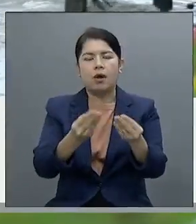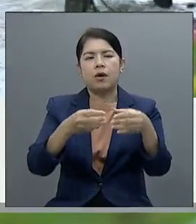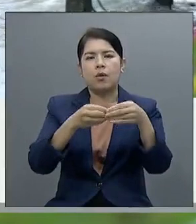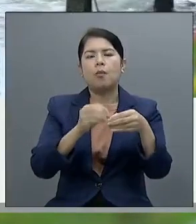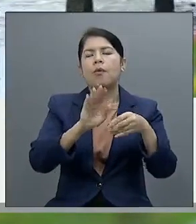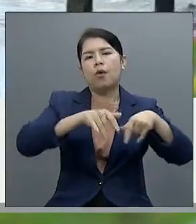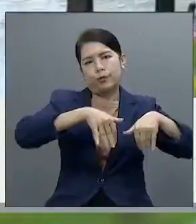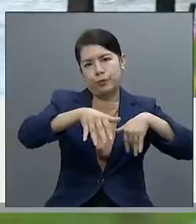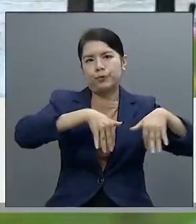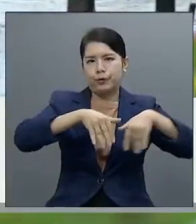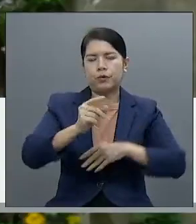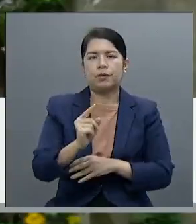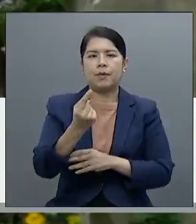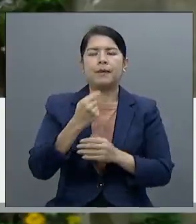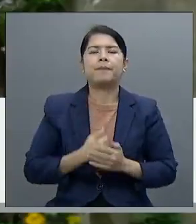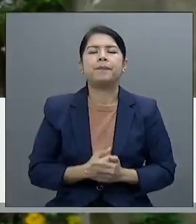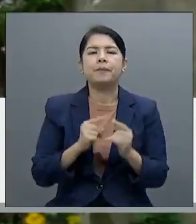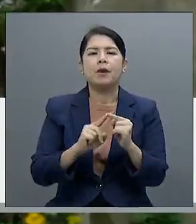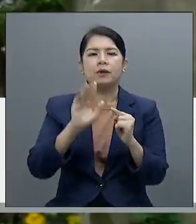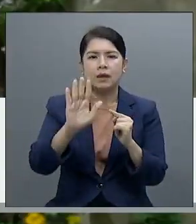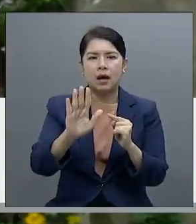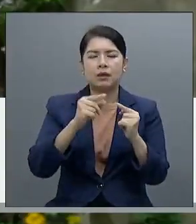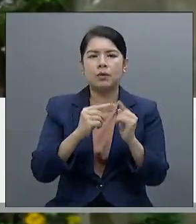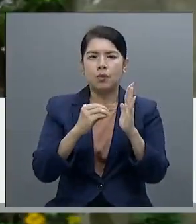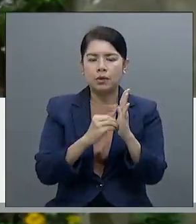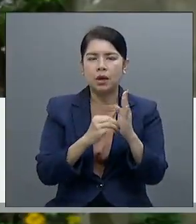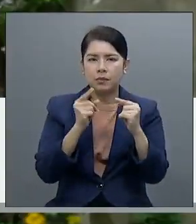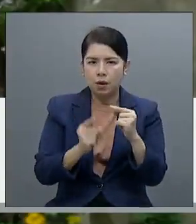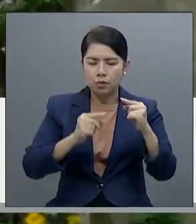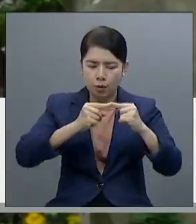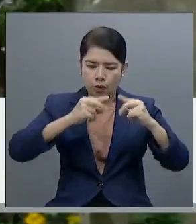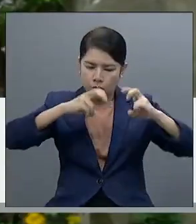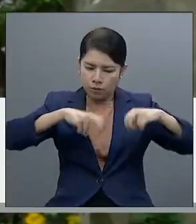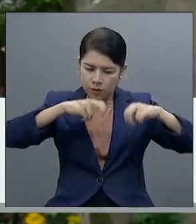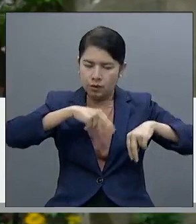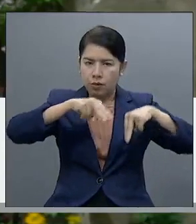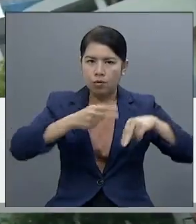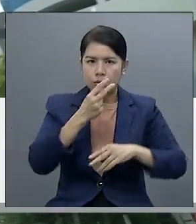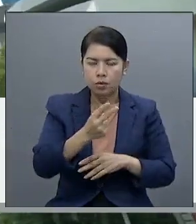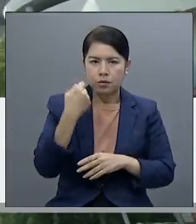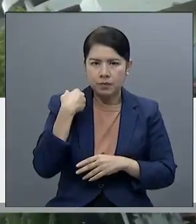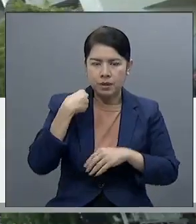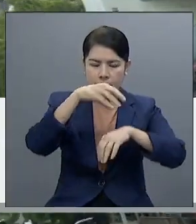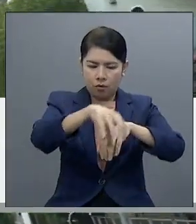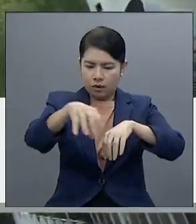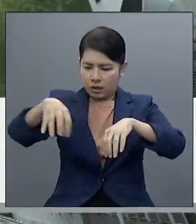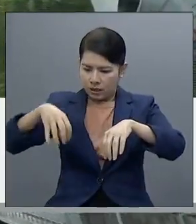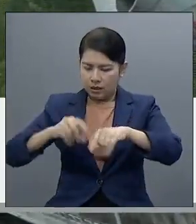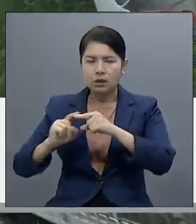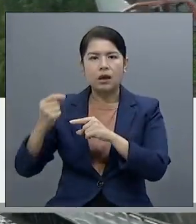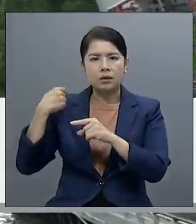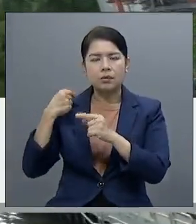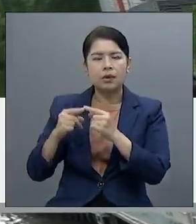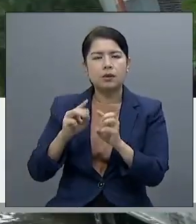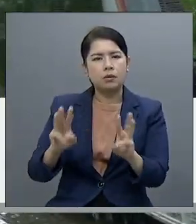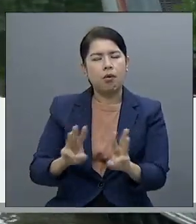ร้างชุมชนใหม่และ5ให้กรุงเทพมหานครสนับสนุนและสำรวจชุมชนที่อยู่อาศัยในพื้นที่สาธารณะริมคลองในเขตกรุงเทพมหาน